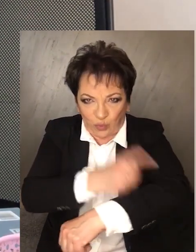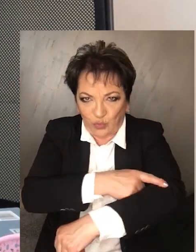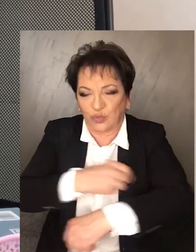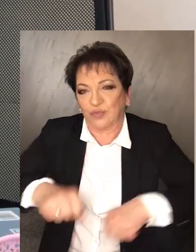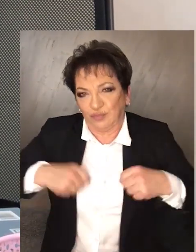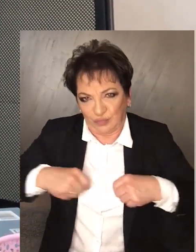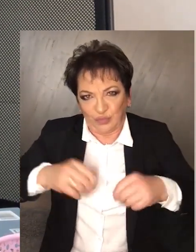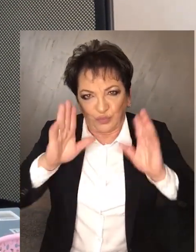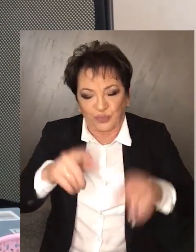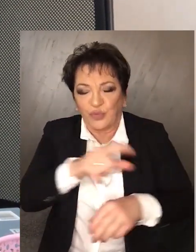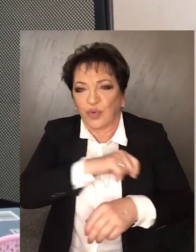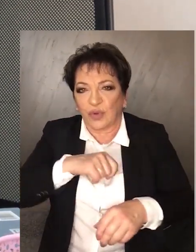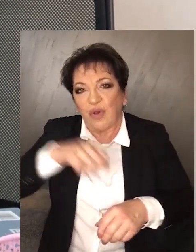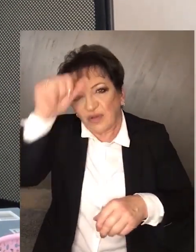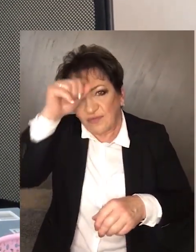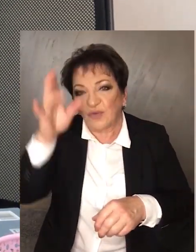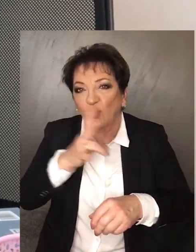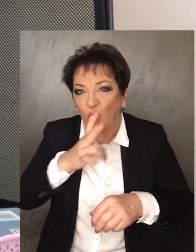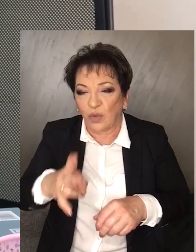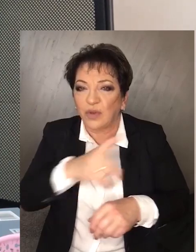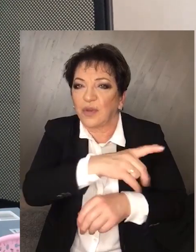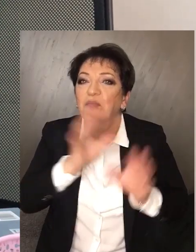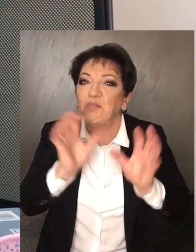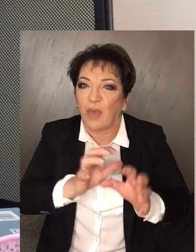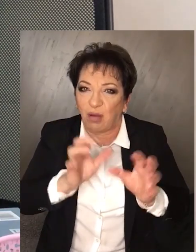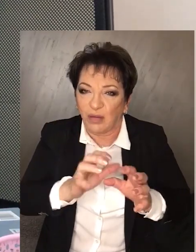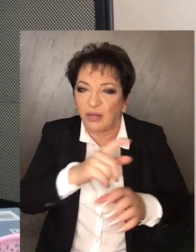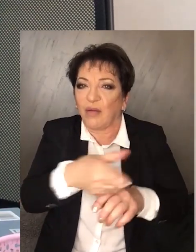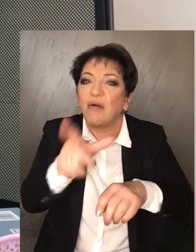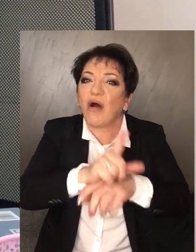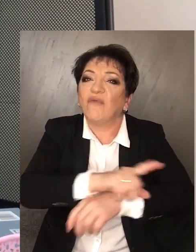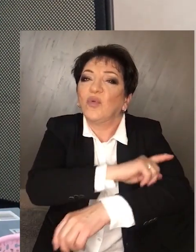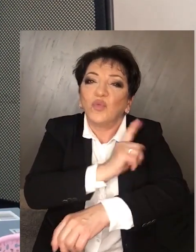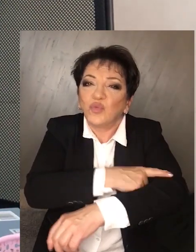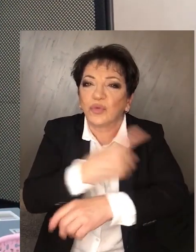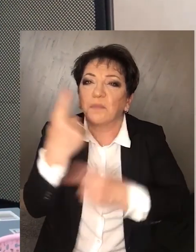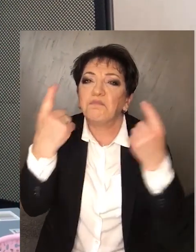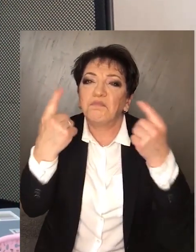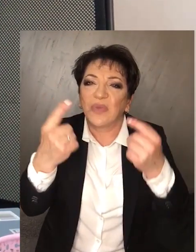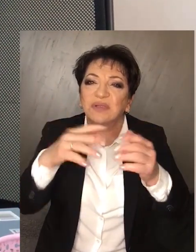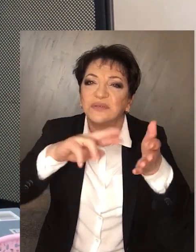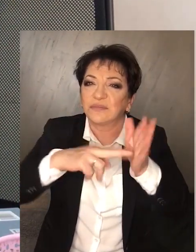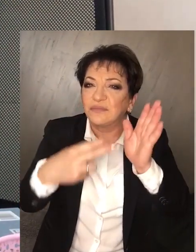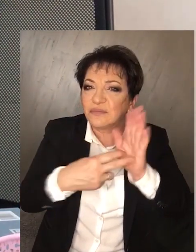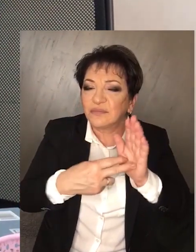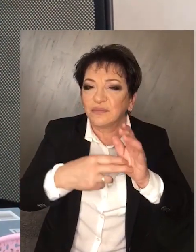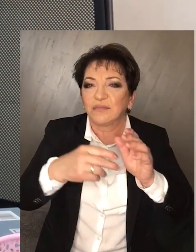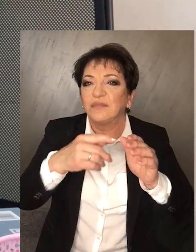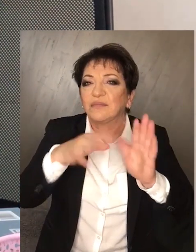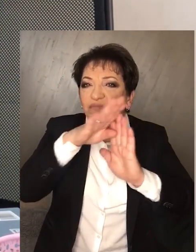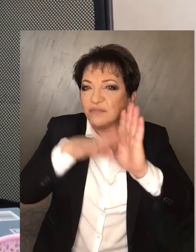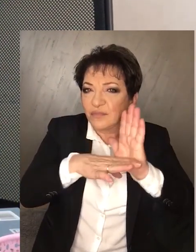այսպես թևերը քշտած շատ մեծ եռանդով թող Աստված օրհնի,